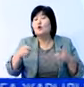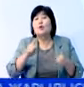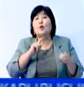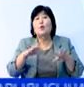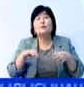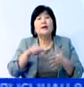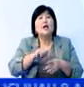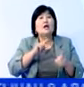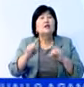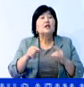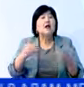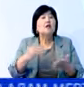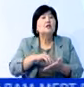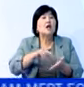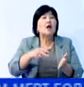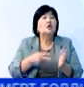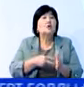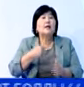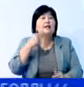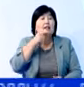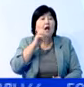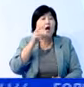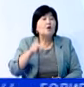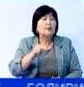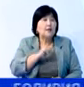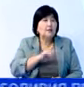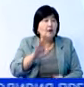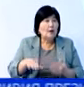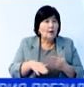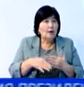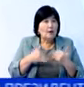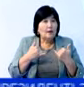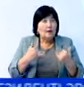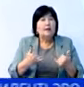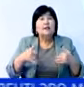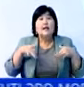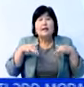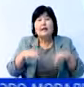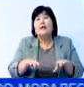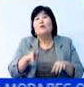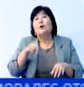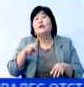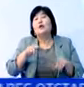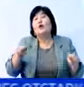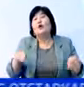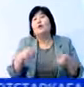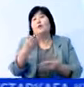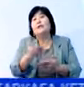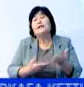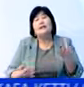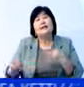қатысты. Жиында жаңа жобаның тиімділігі және әлеуметтік қызметтер мен көмек көрсетудің интеграцияланған моделін құру мәселелері